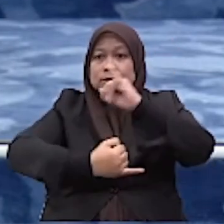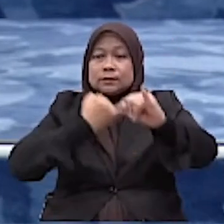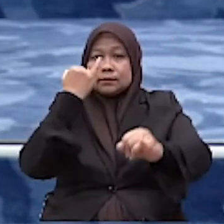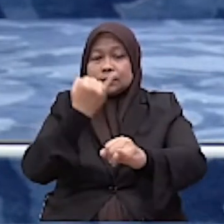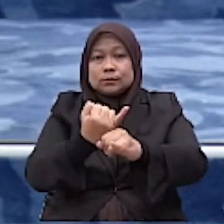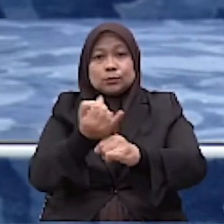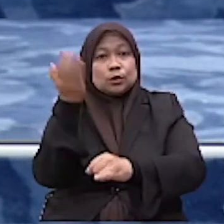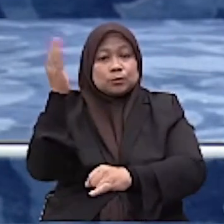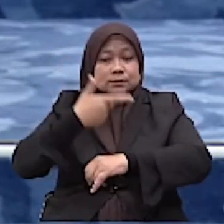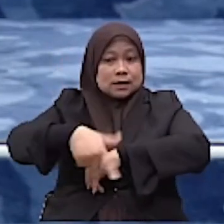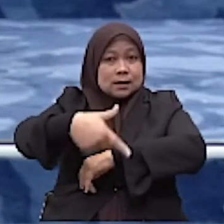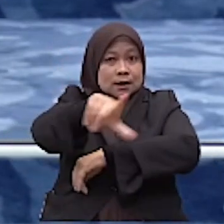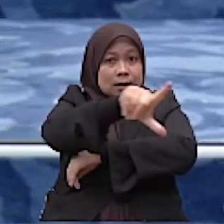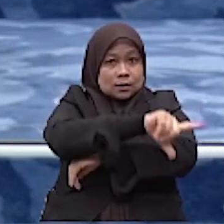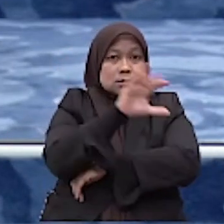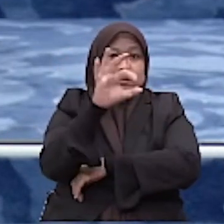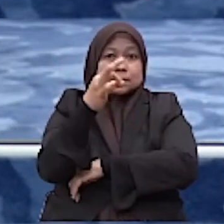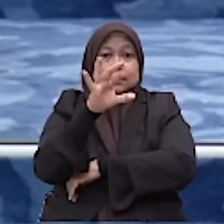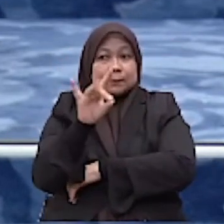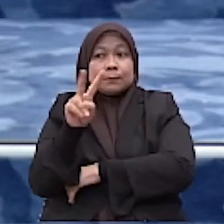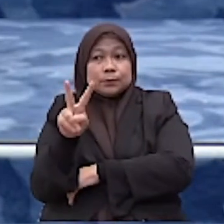convention undang-undang laut 1982